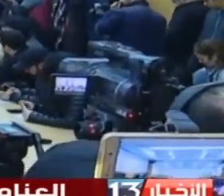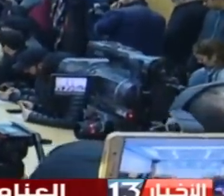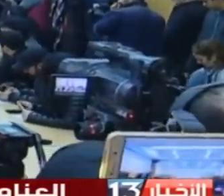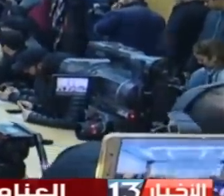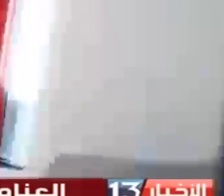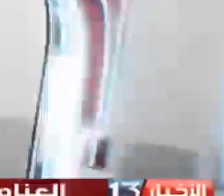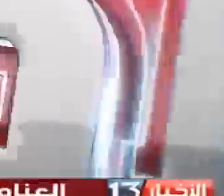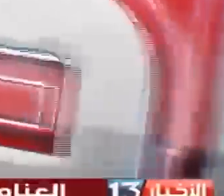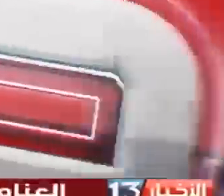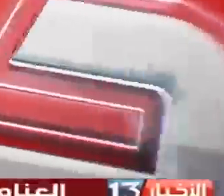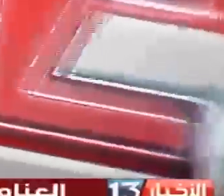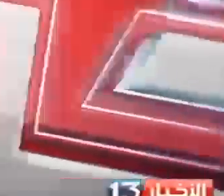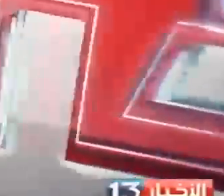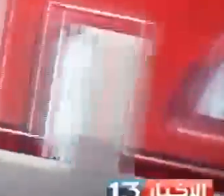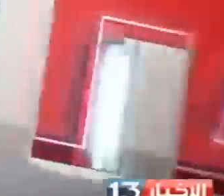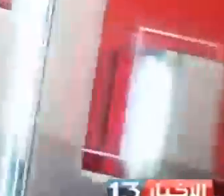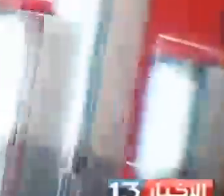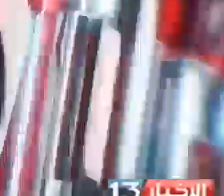المقبله